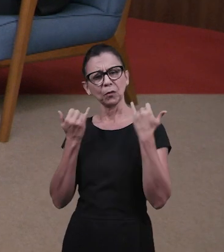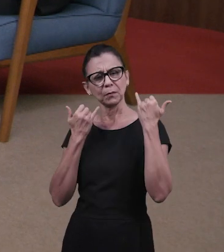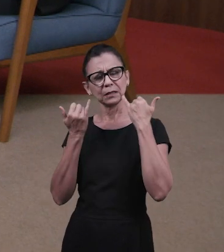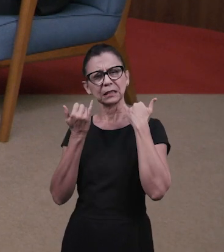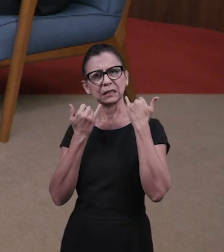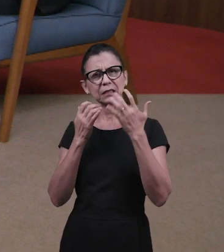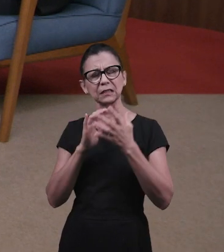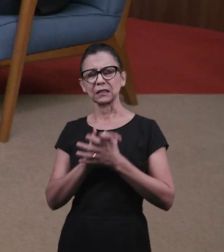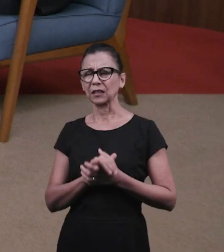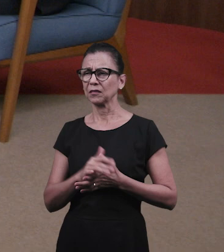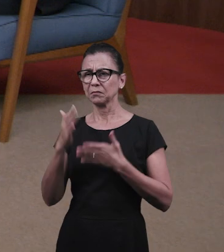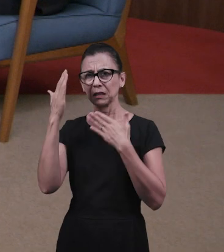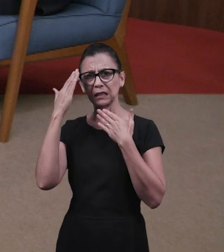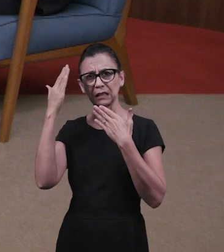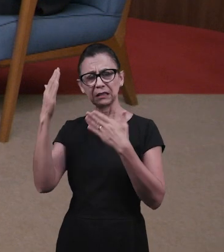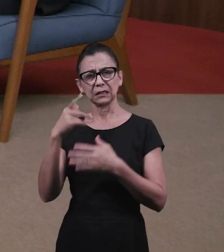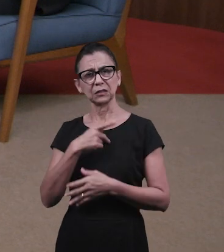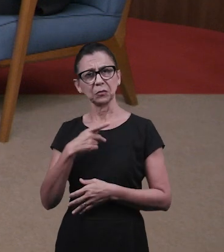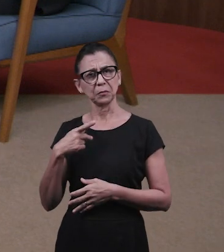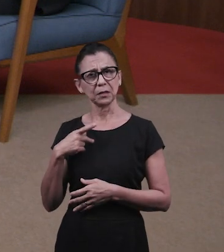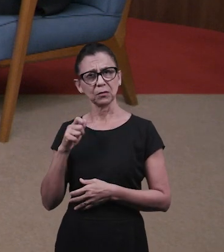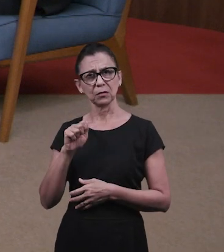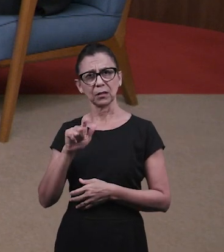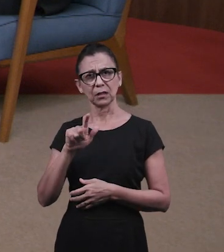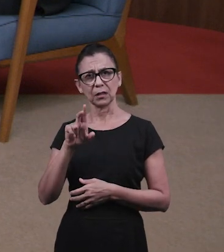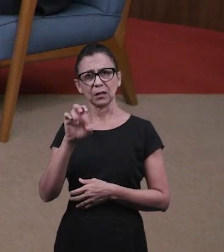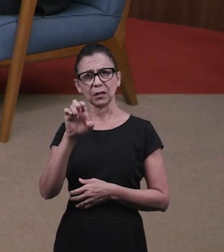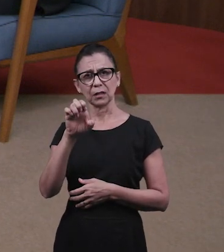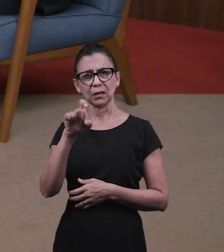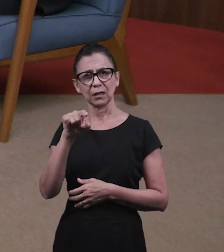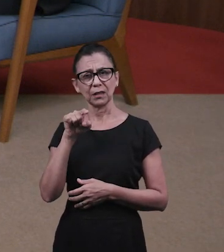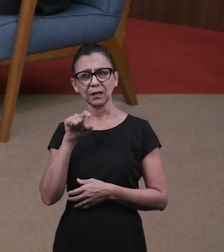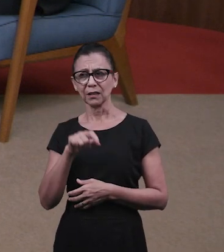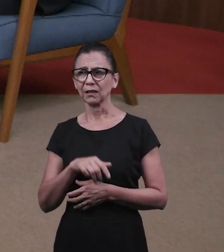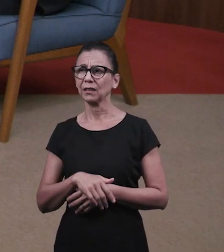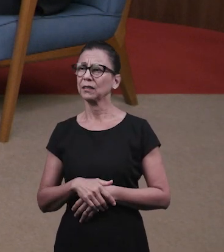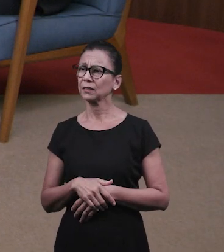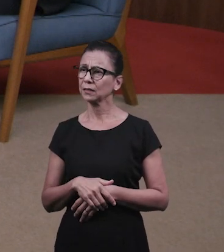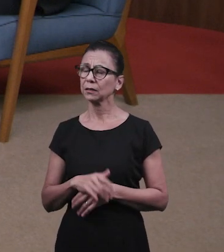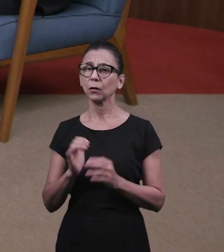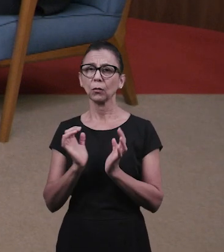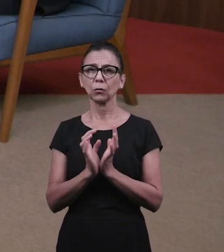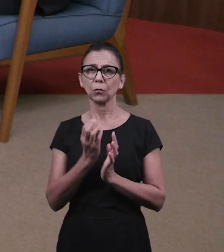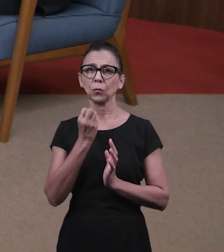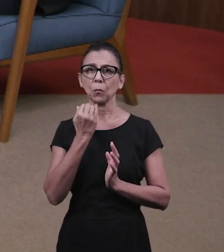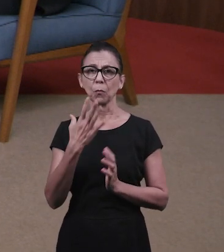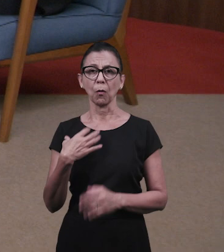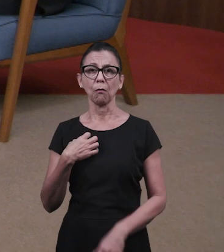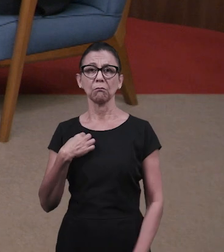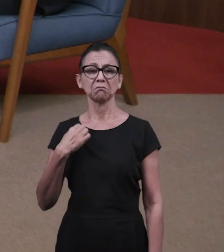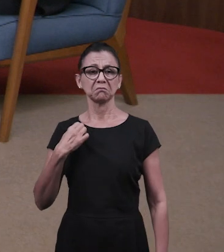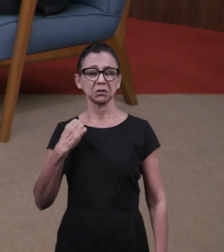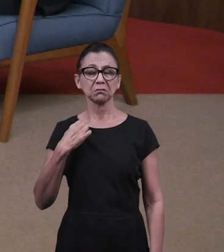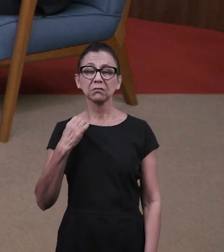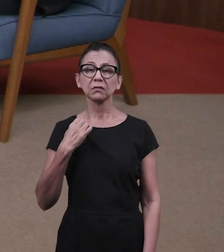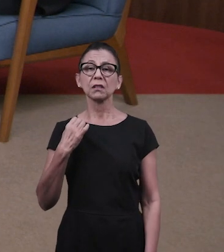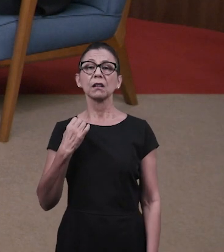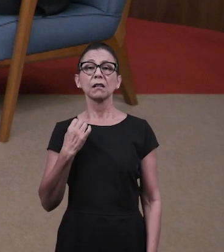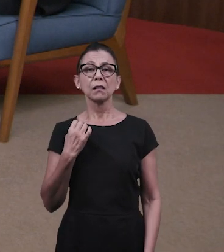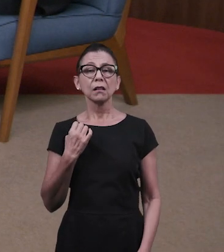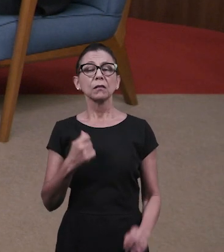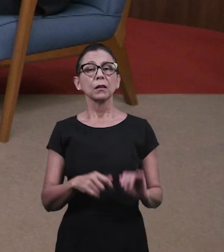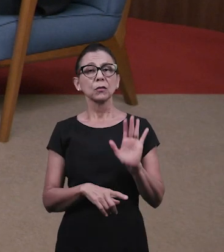je veux remercier le pasteur Alex et tout le groupe de sciences et foi qui est toujours bien disposé à participer, à apporter